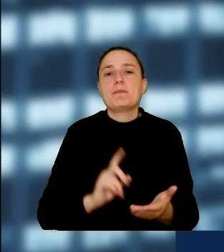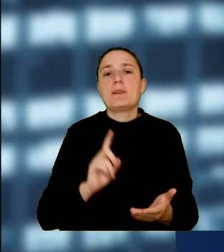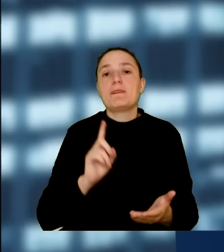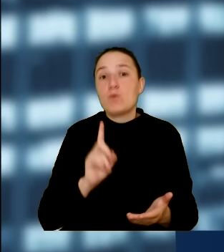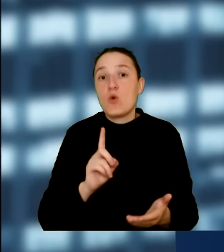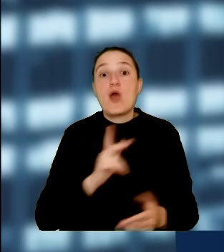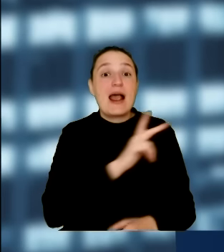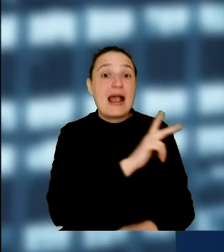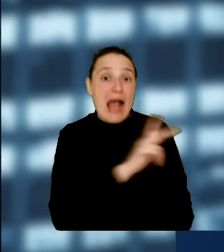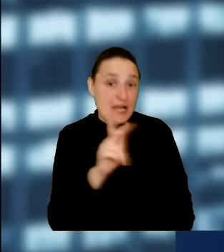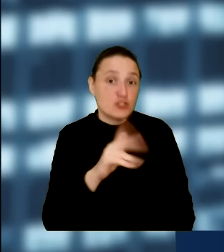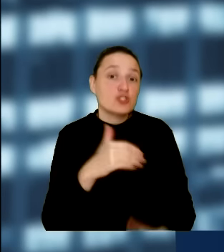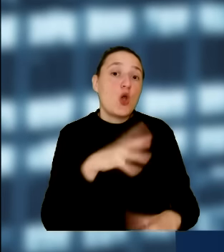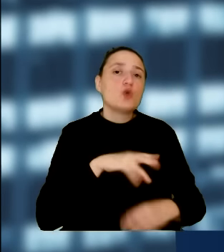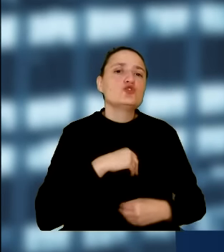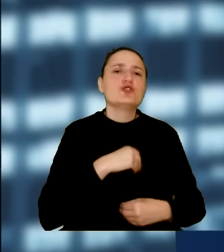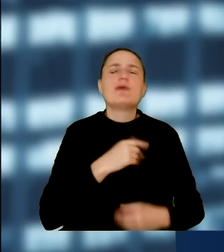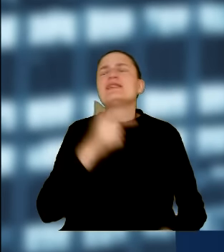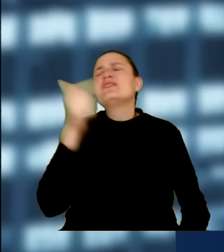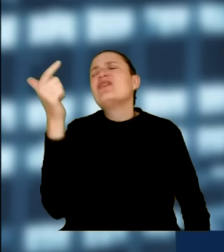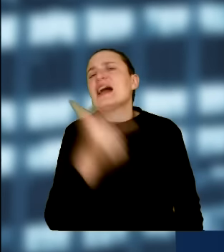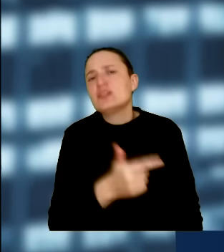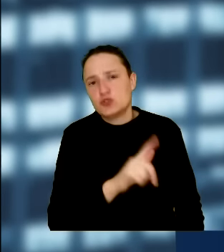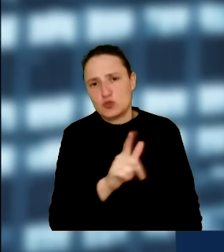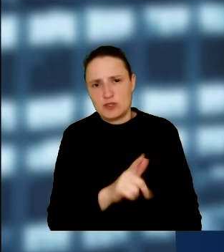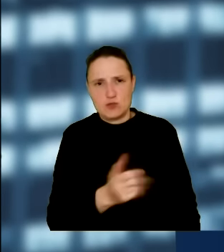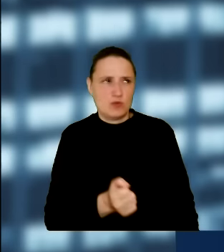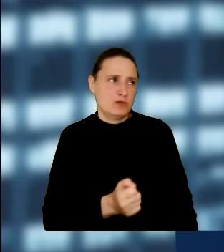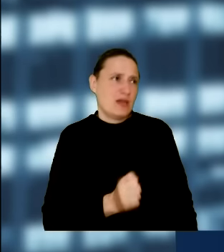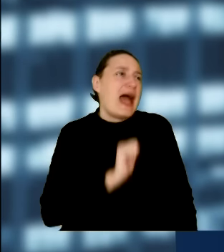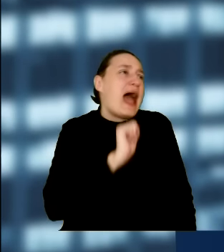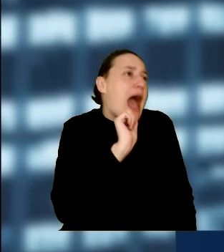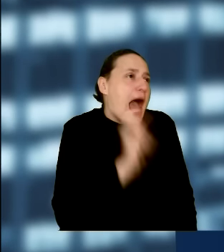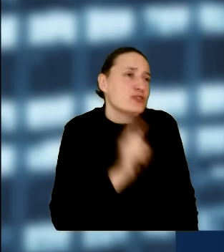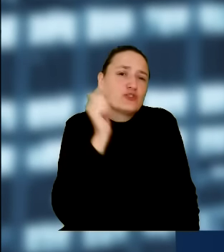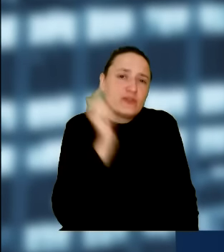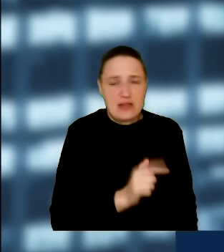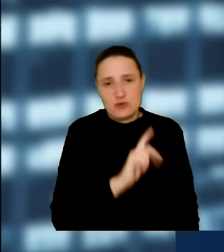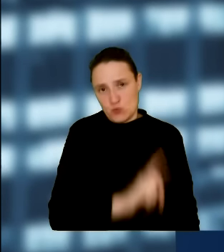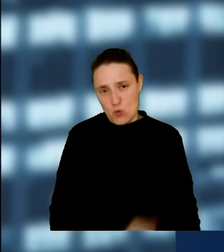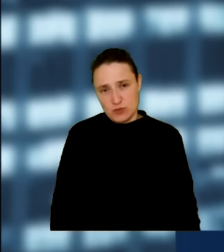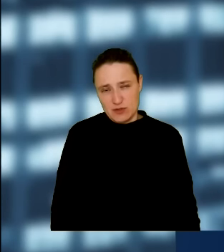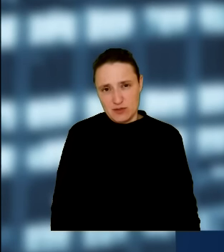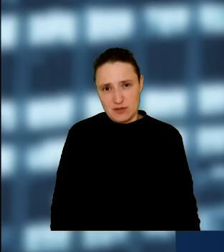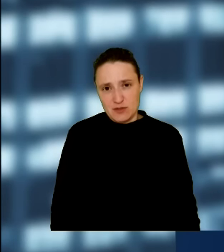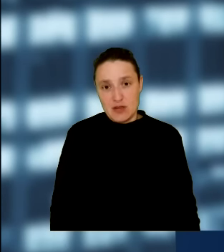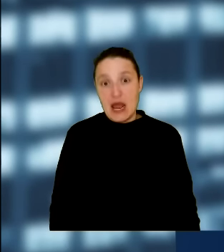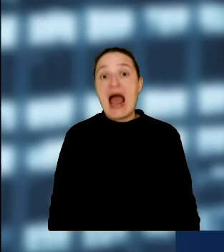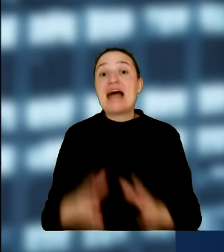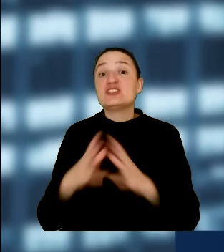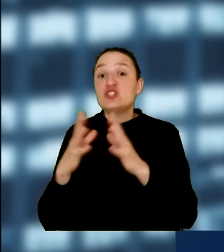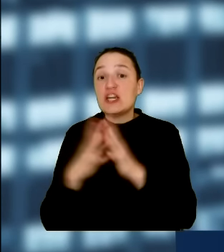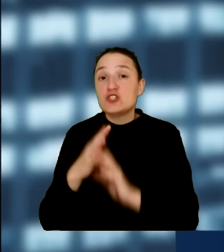Każdy z nich dostanie aż po 2000. Po 2000 złotych dostaną. Mhm. A 10